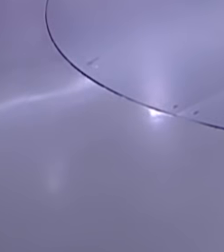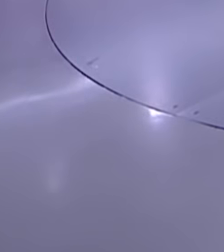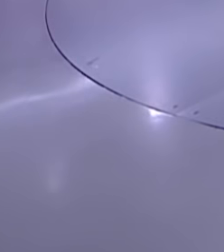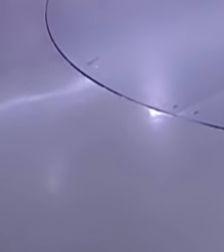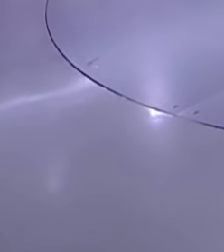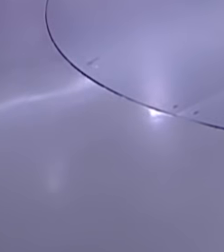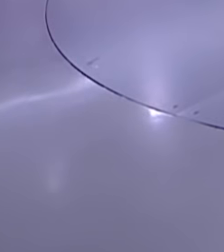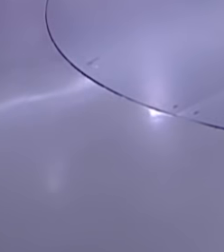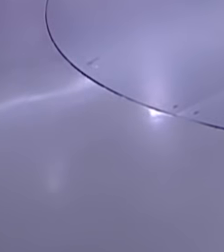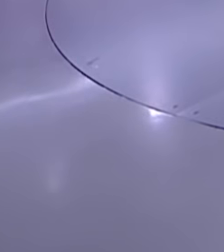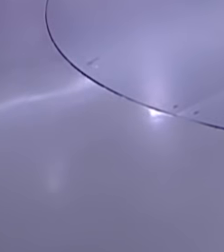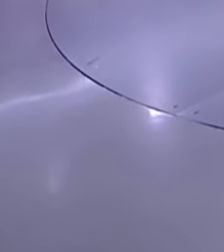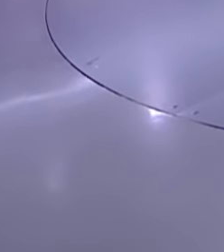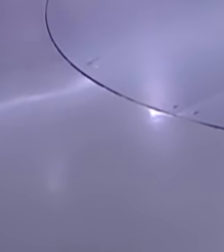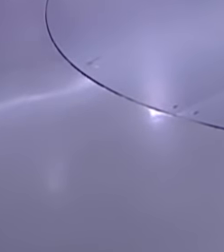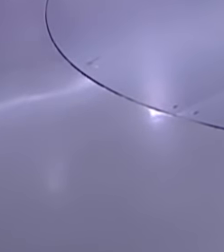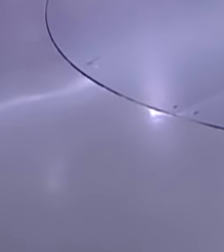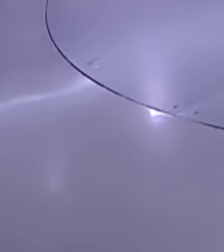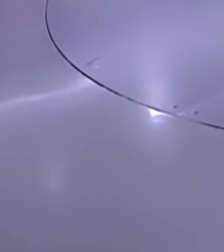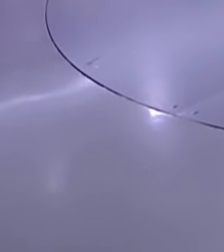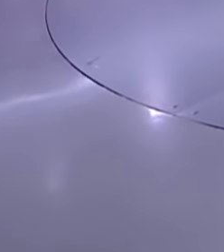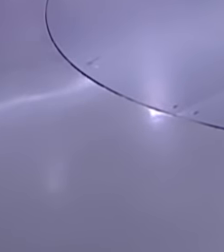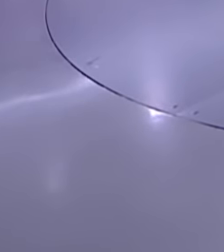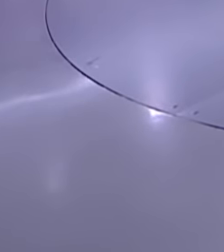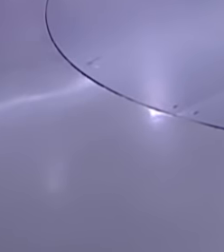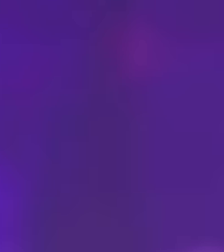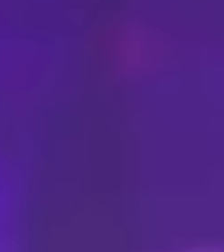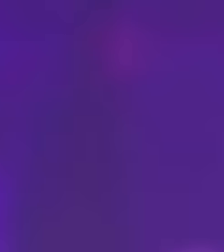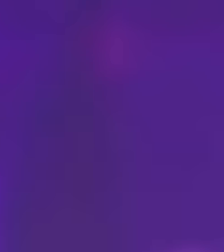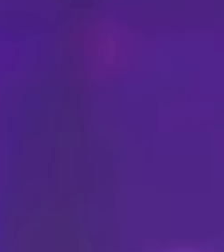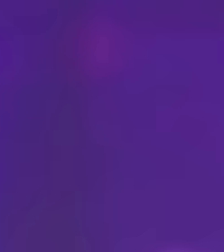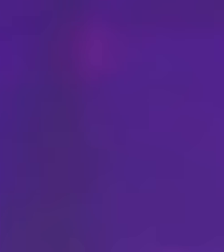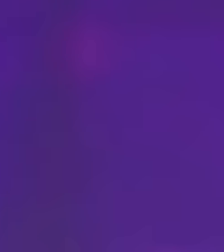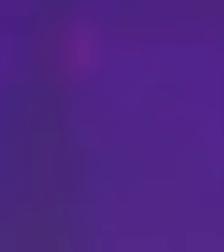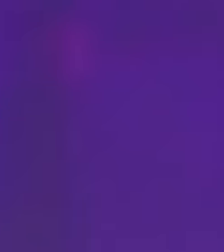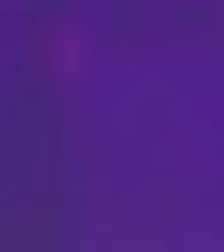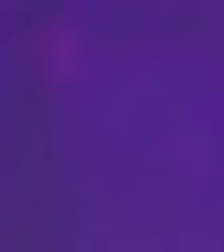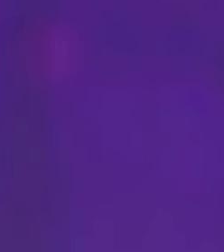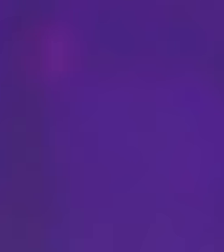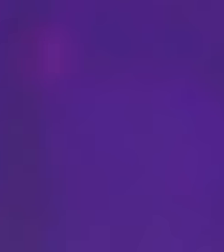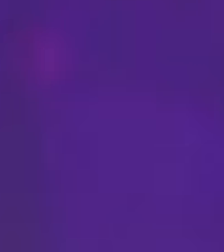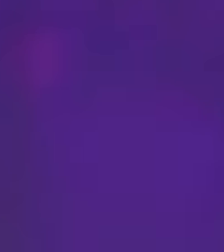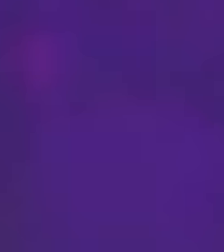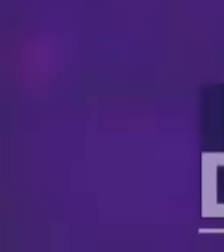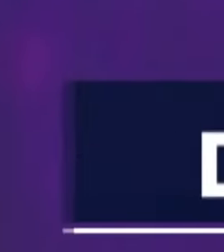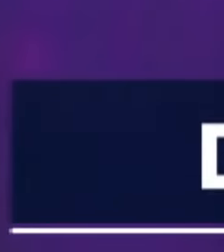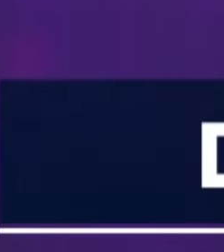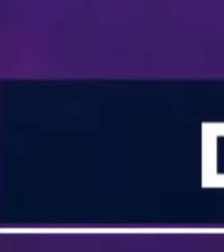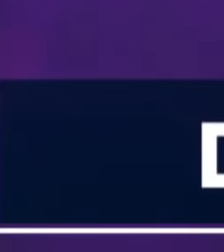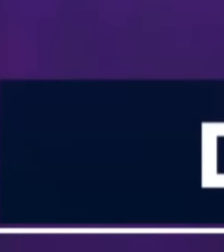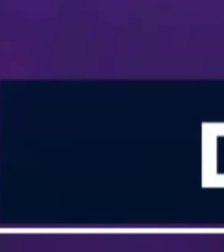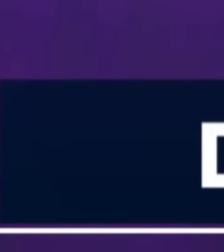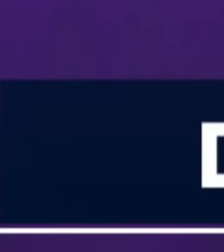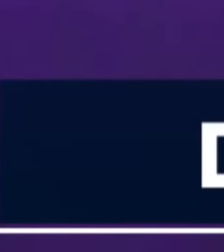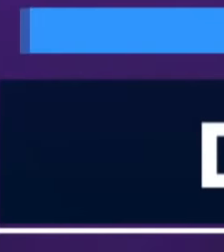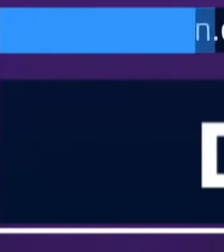של 40,000-50,000 מאומתים בסוף השבוע הקרוב, הבא למעשה, ומחר מנגד הממשלה הולכת לאשר